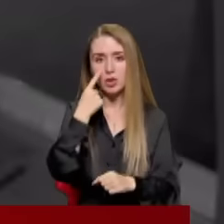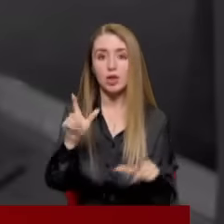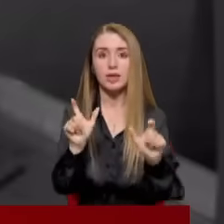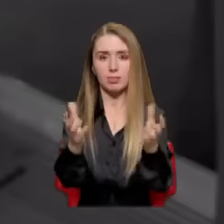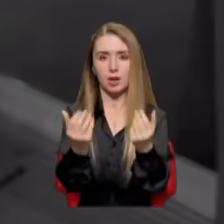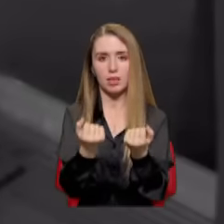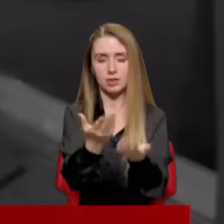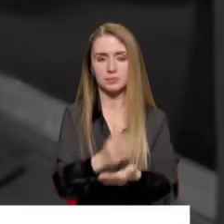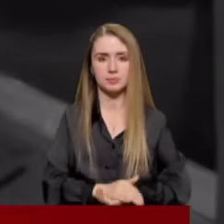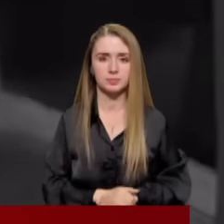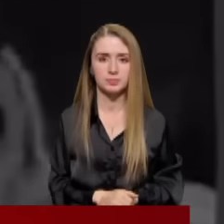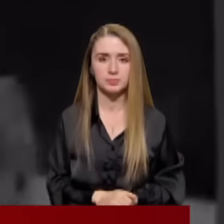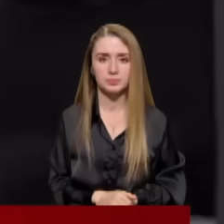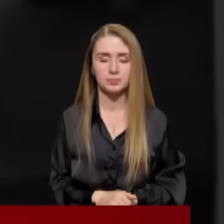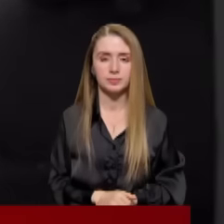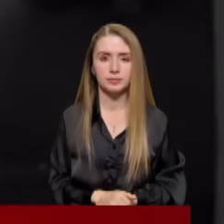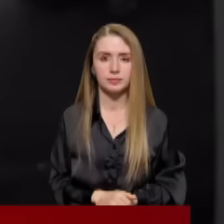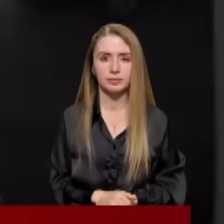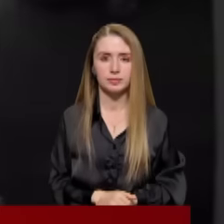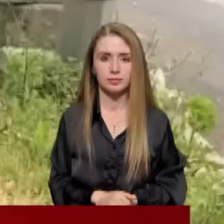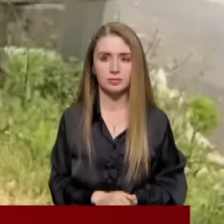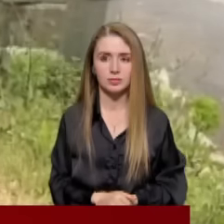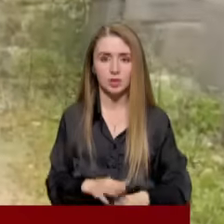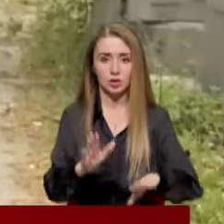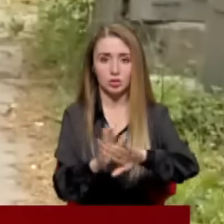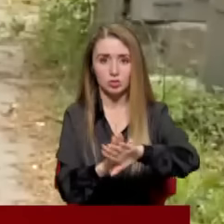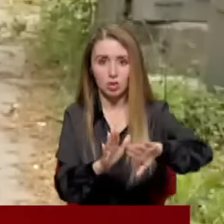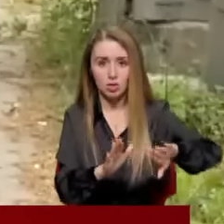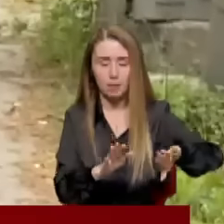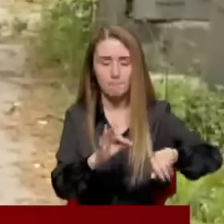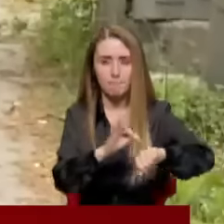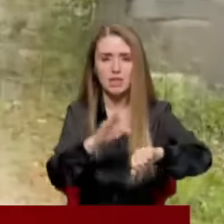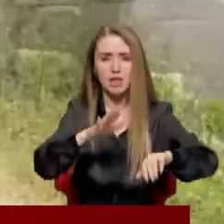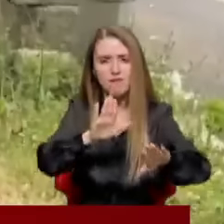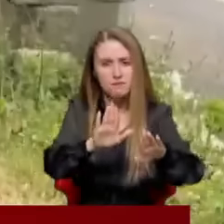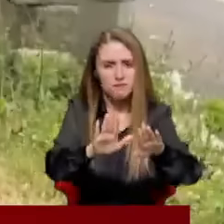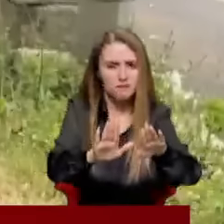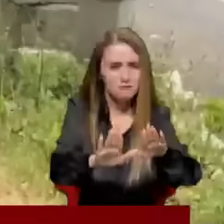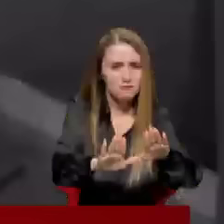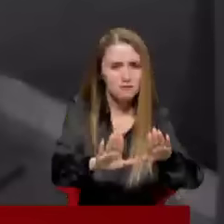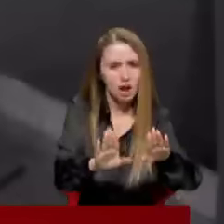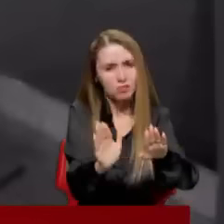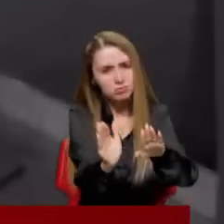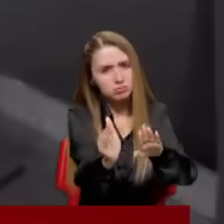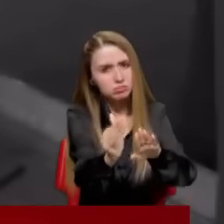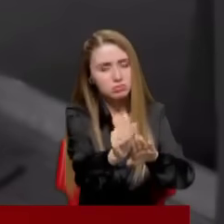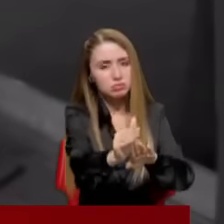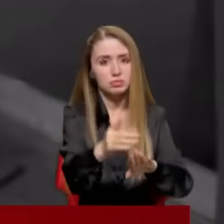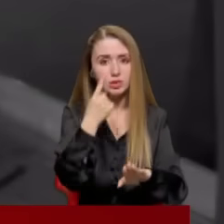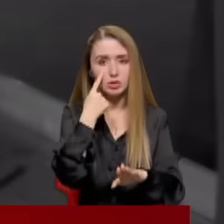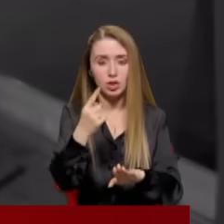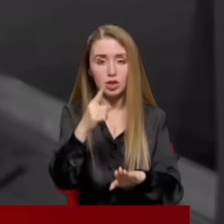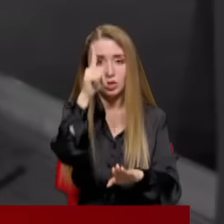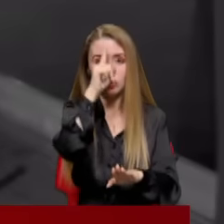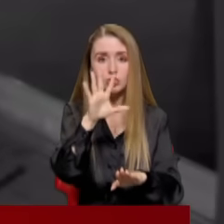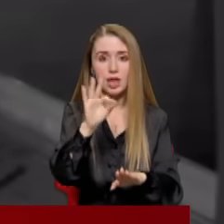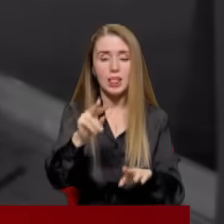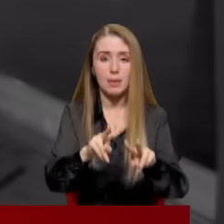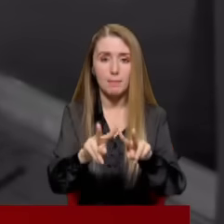tehlikesi var mı? Sol şeride yanışıp bir anda fren yapıp karşı şeride geçme sebebiyle 150 metre